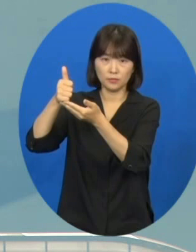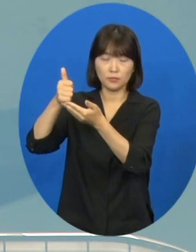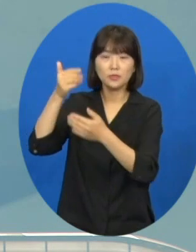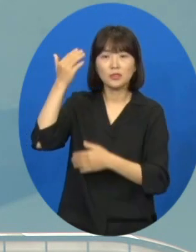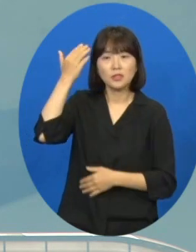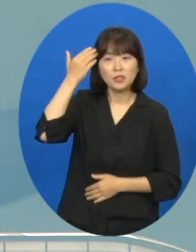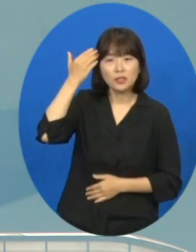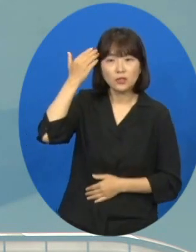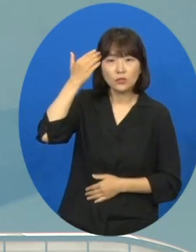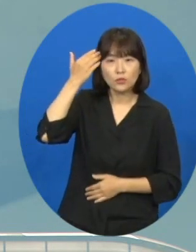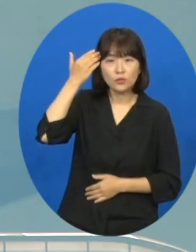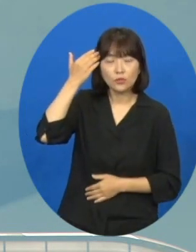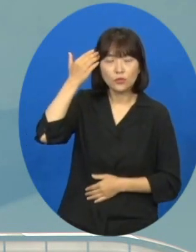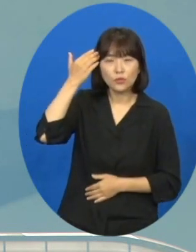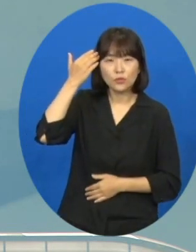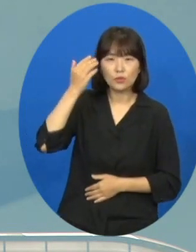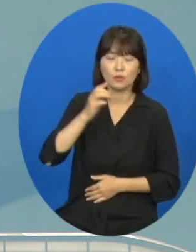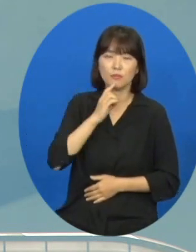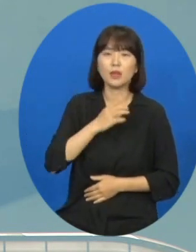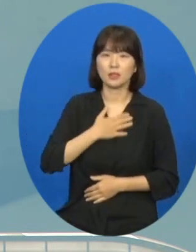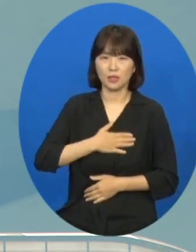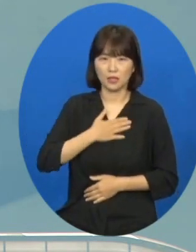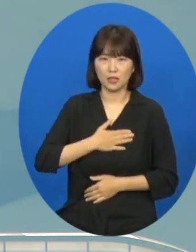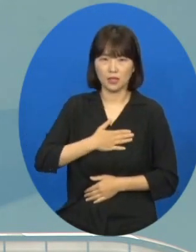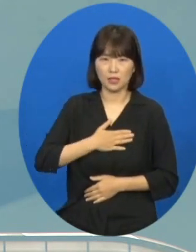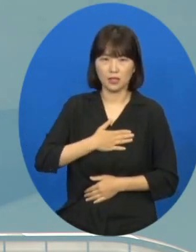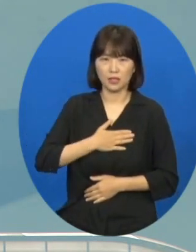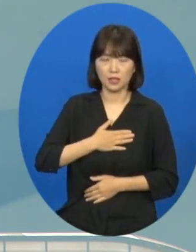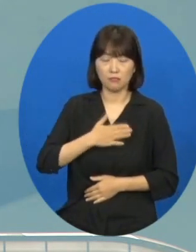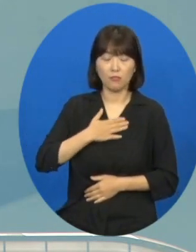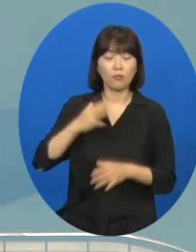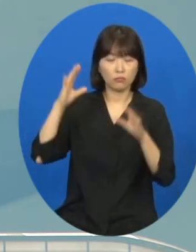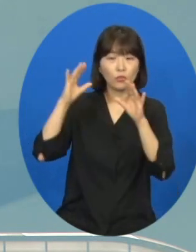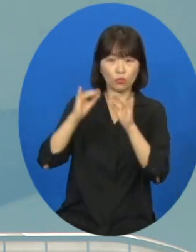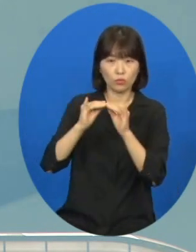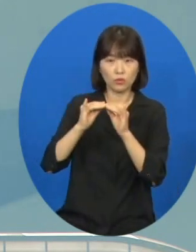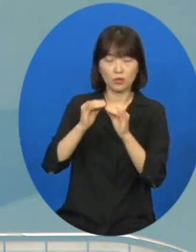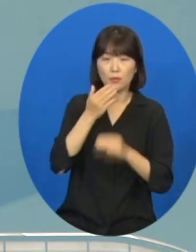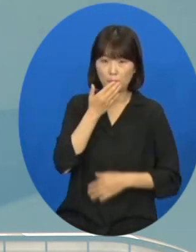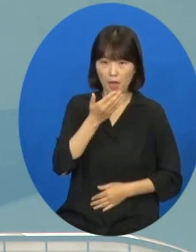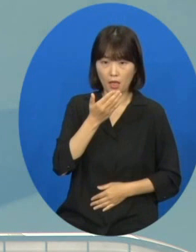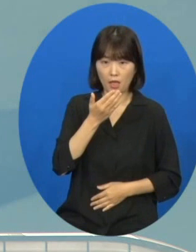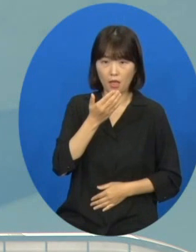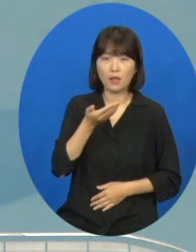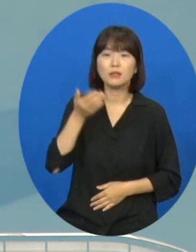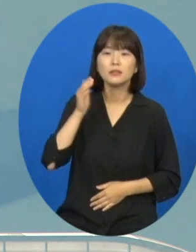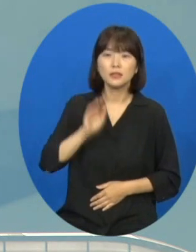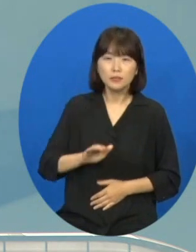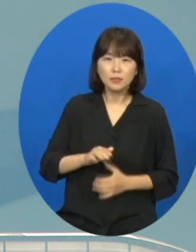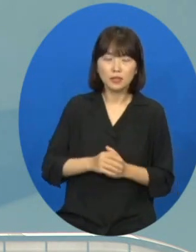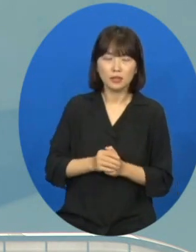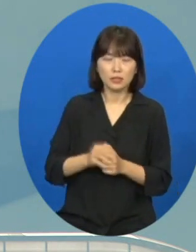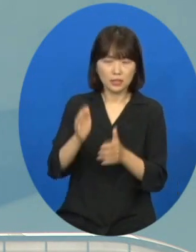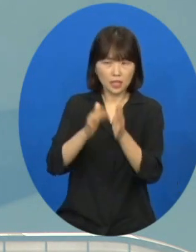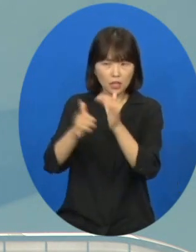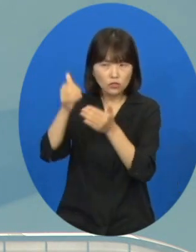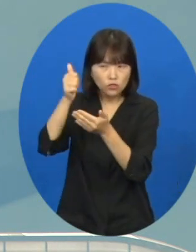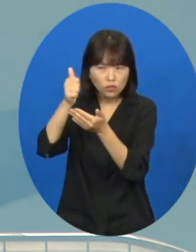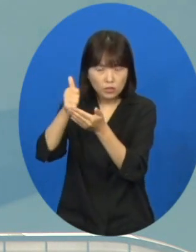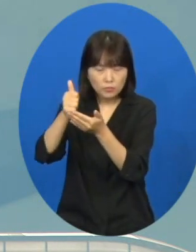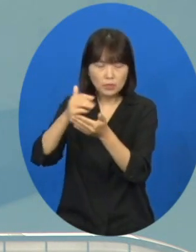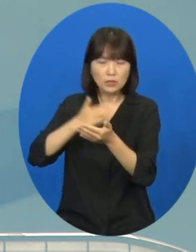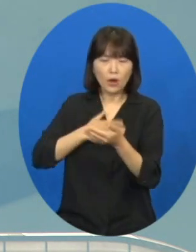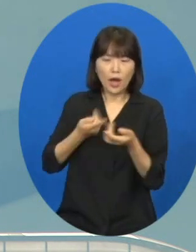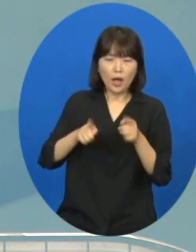지식으로는, 교리적으로는 내가 그냥 동의해요. 그렇지만 그 예수님이 지금 나와